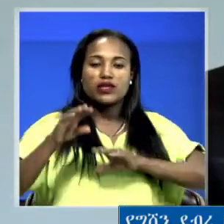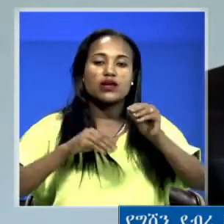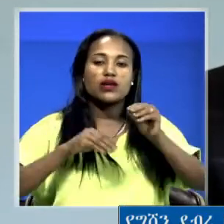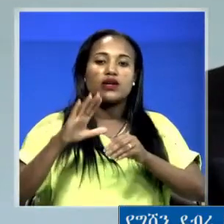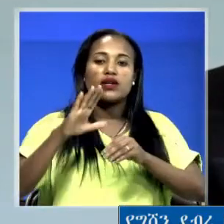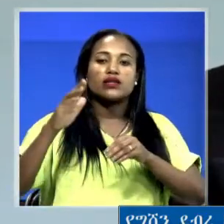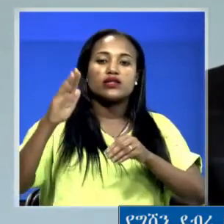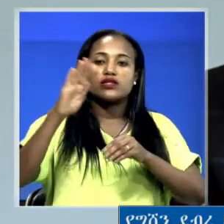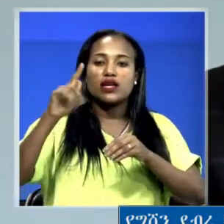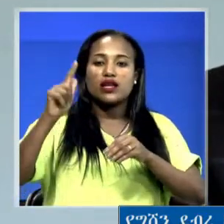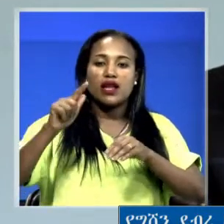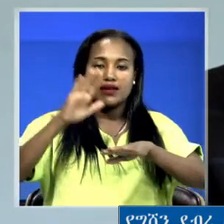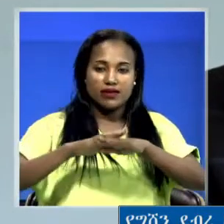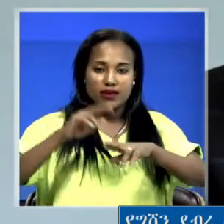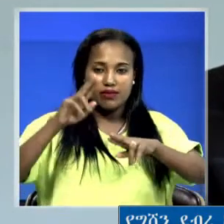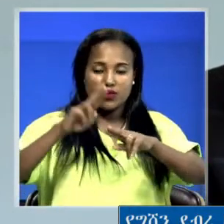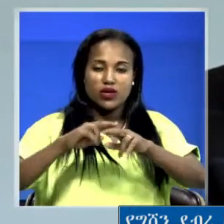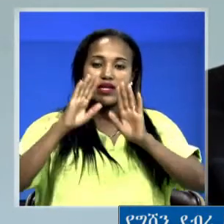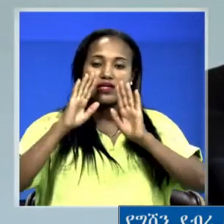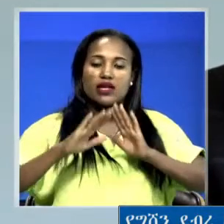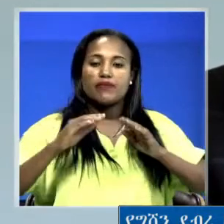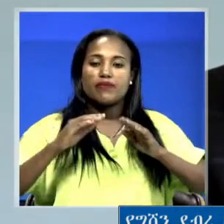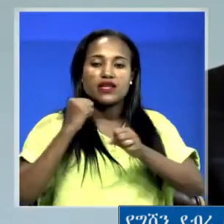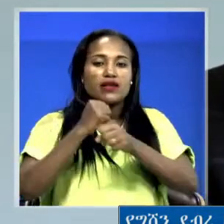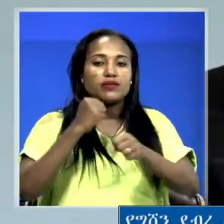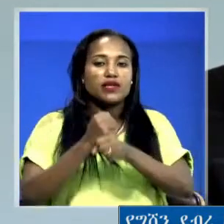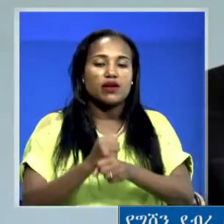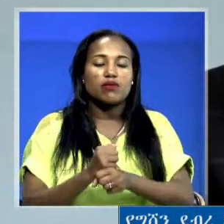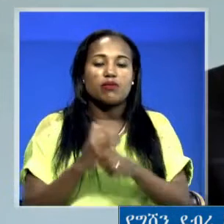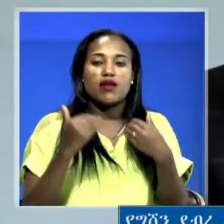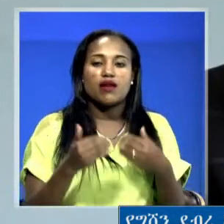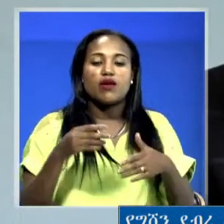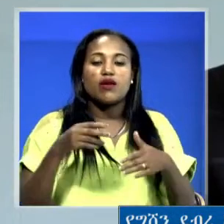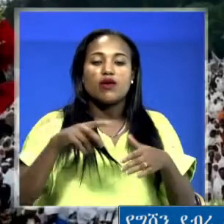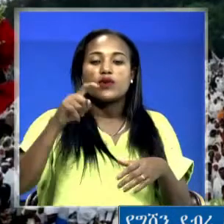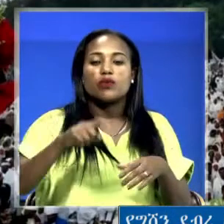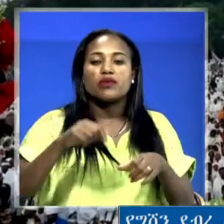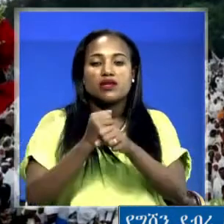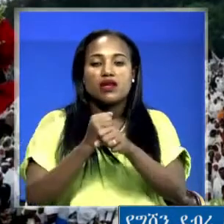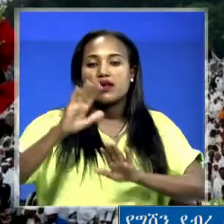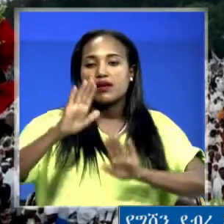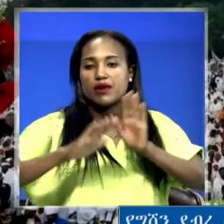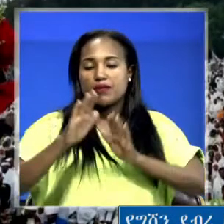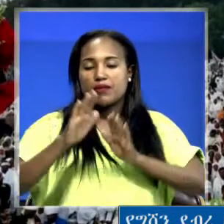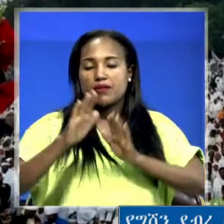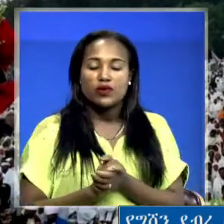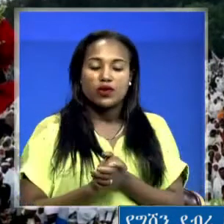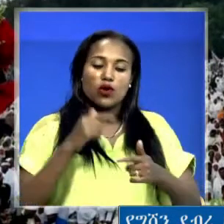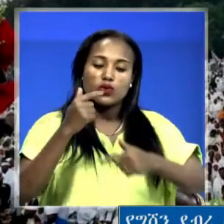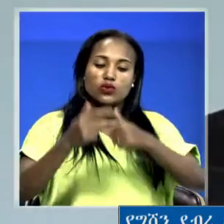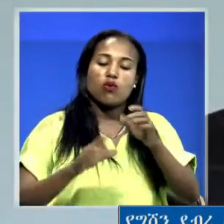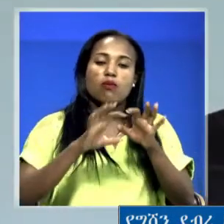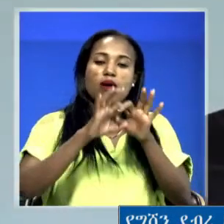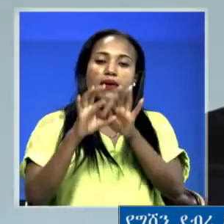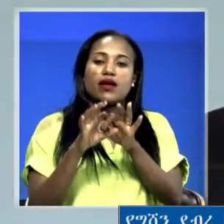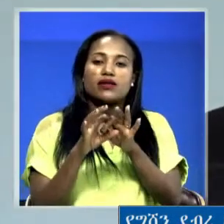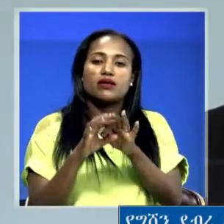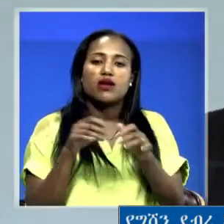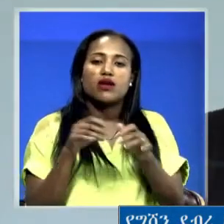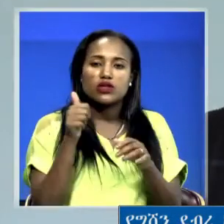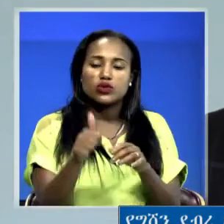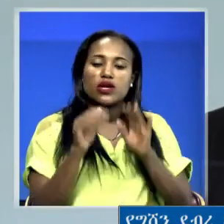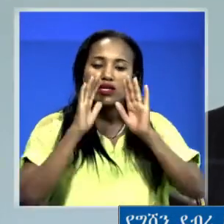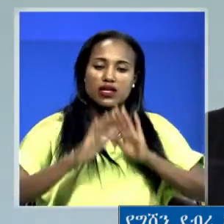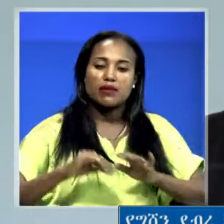ላይ በመቀመጥ የጸጥታ ስራዎችን እንደሚሰራ ነው አሁን ባለን የኮሚቴ ስራ የገመገም ነው ማለት ነው። የጉዞ ማህበራት ራሳቸው